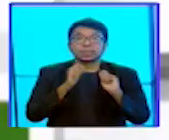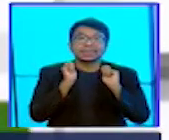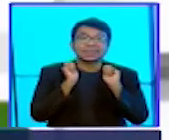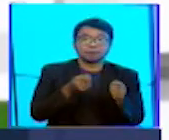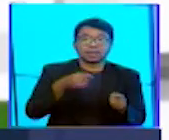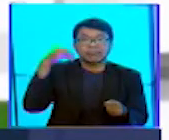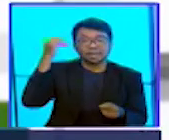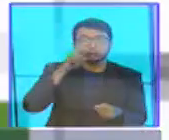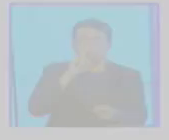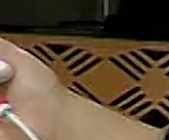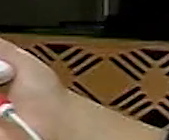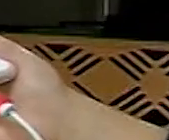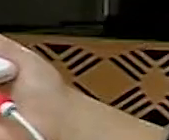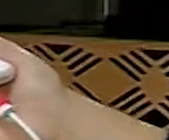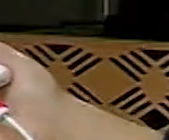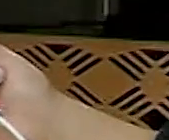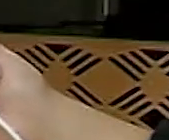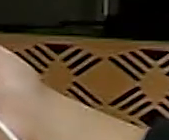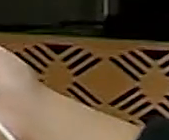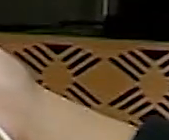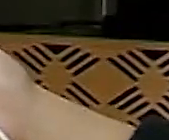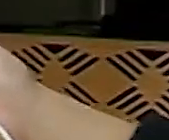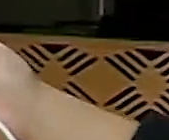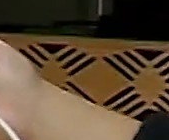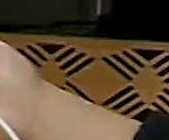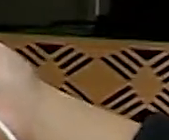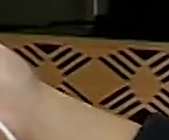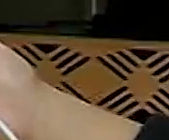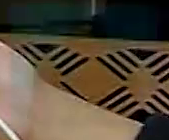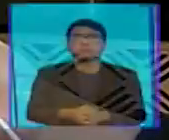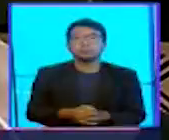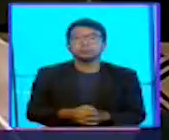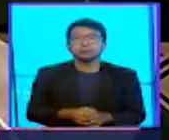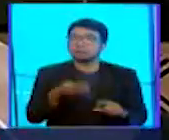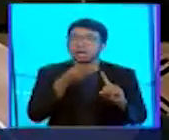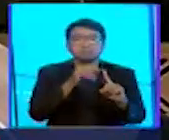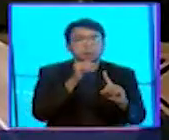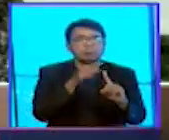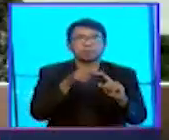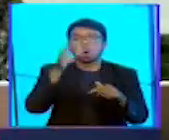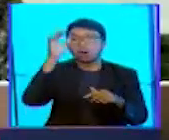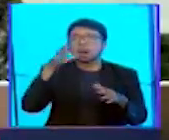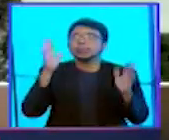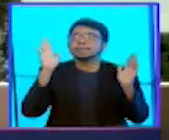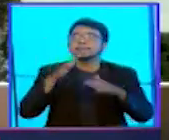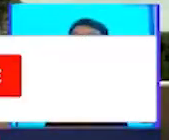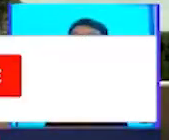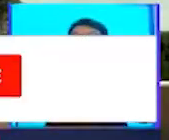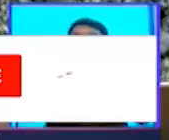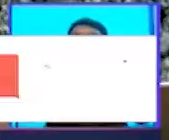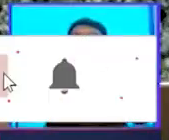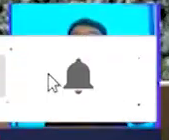dan mudah. Sasaran dari kami adalah masyarakat muslim terutama yang ada di daerah. Ya, tempat di daerah,